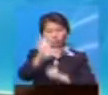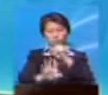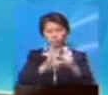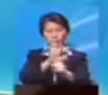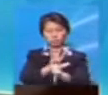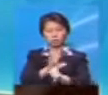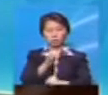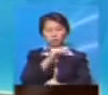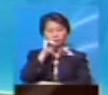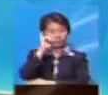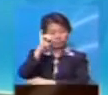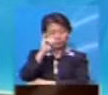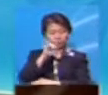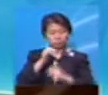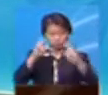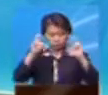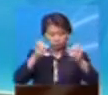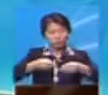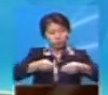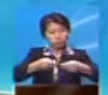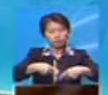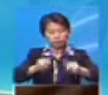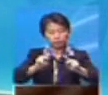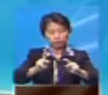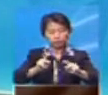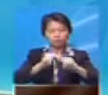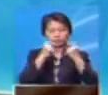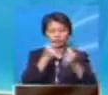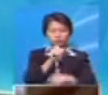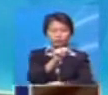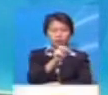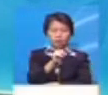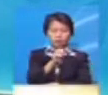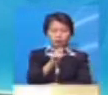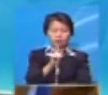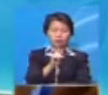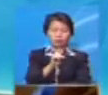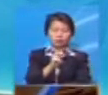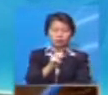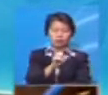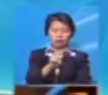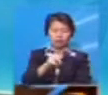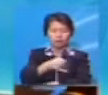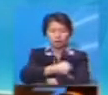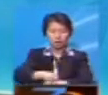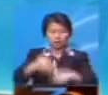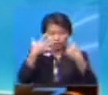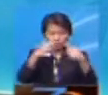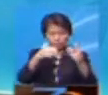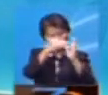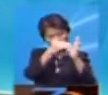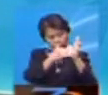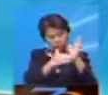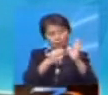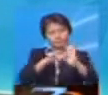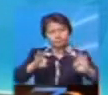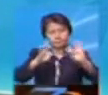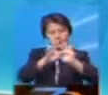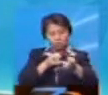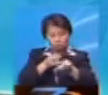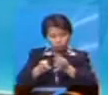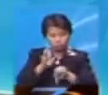datang. Manifesto bertemakan beri peluang kepada tim adenan #TheAdenanWay itu menggariskan 15 perkara utama dalam usaha